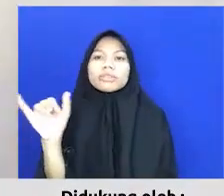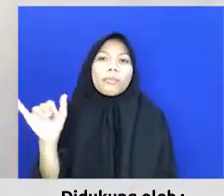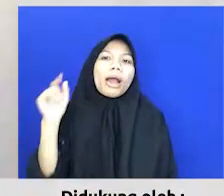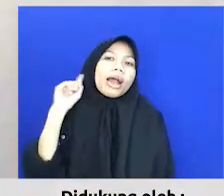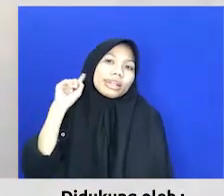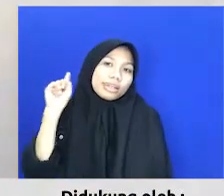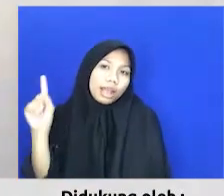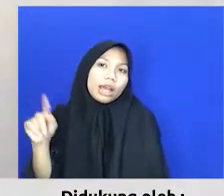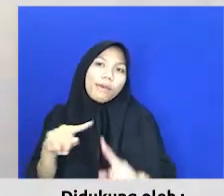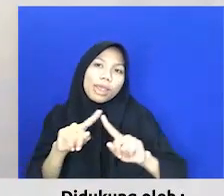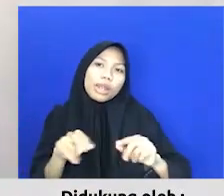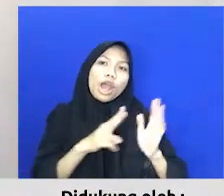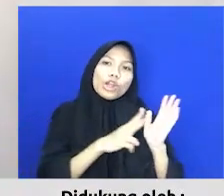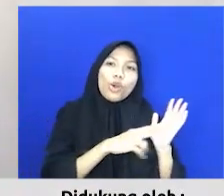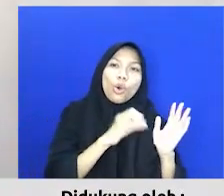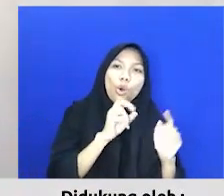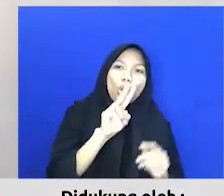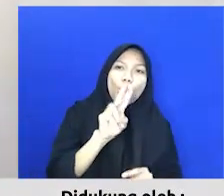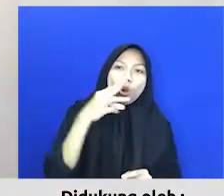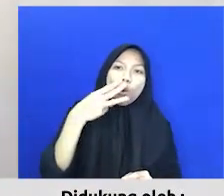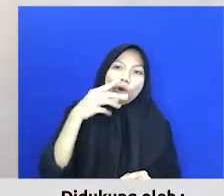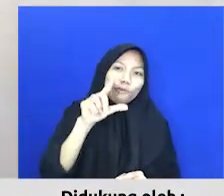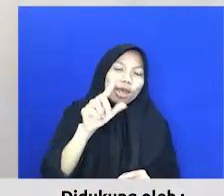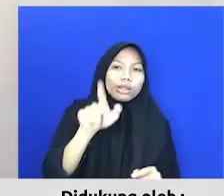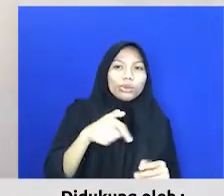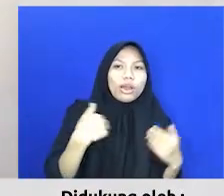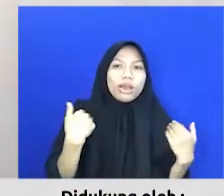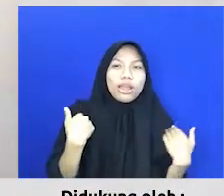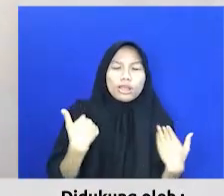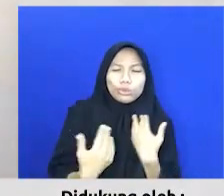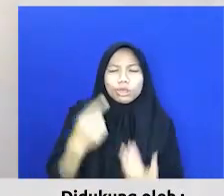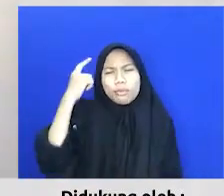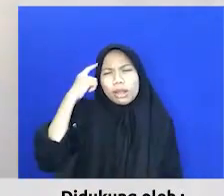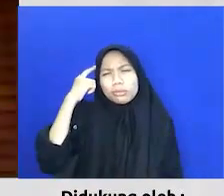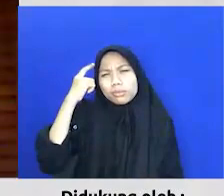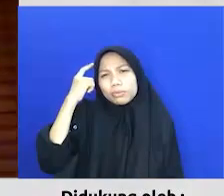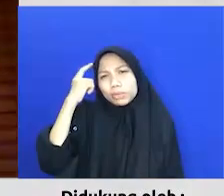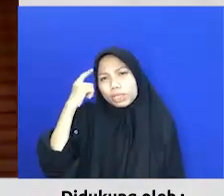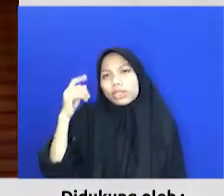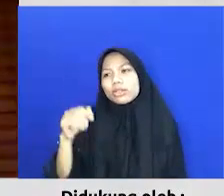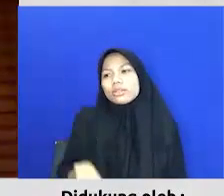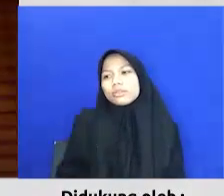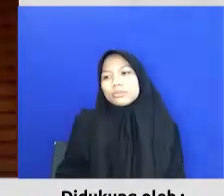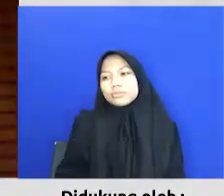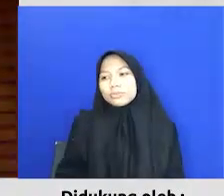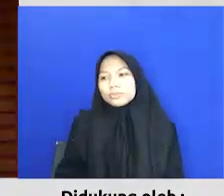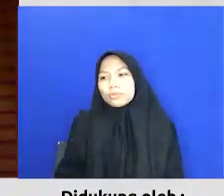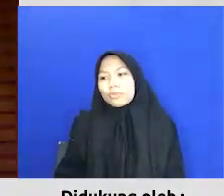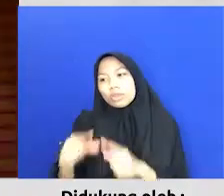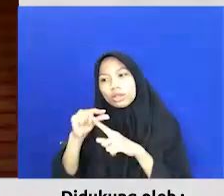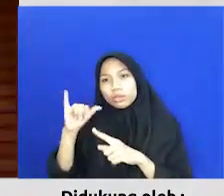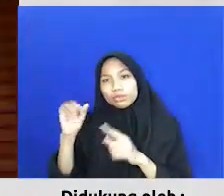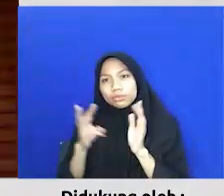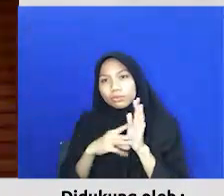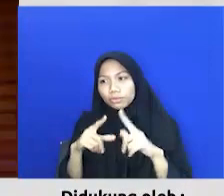dan kita tanya gitu ya, apa kira-kira gagasan yang kamu punya gitu, itu